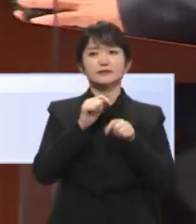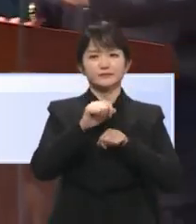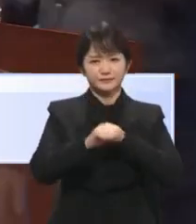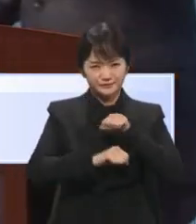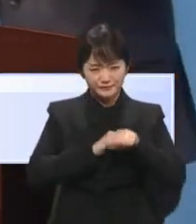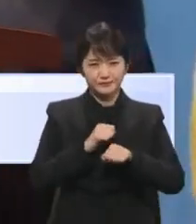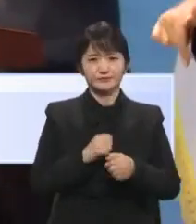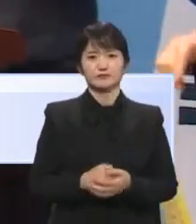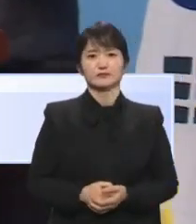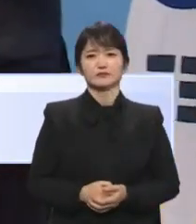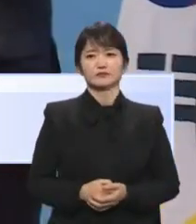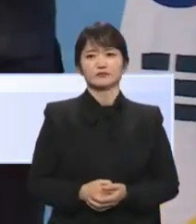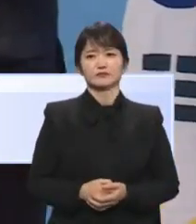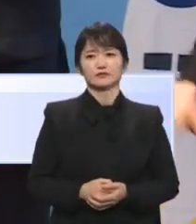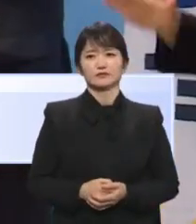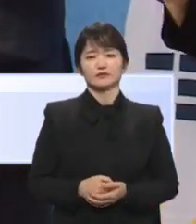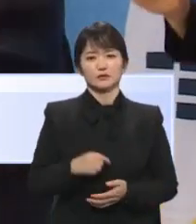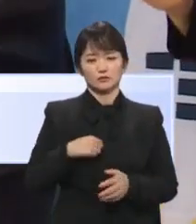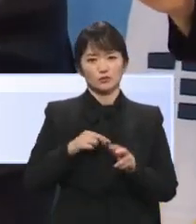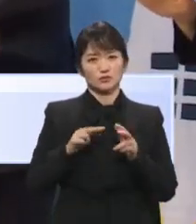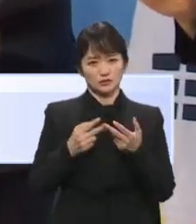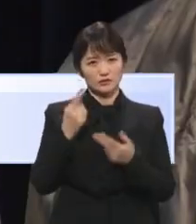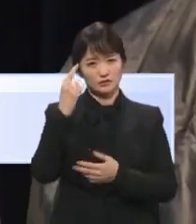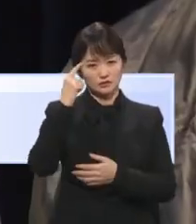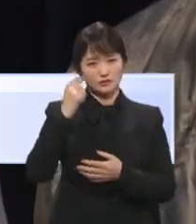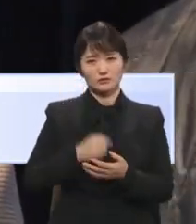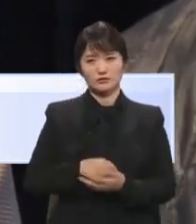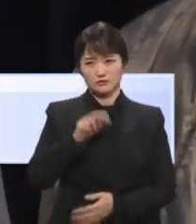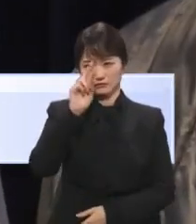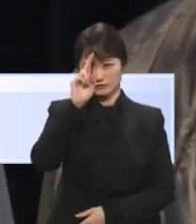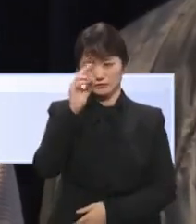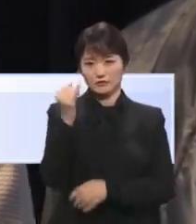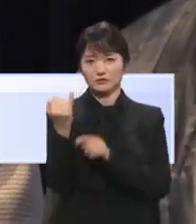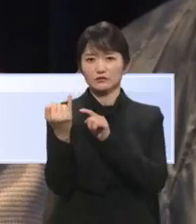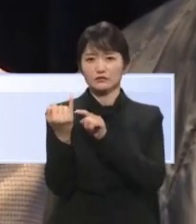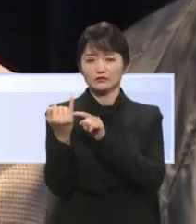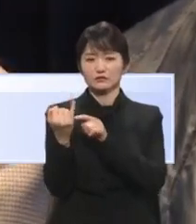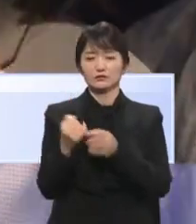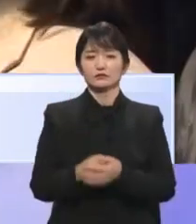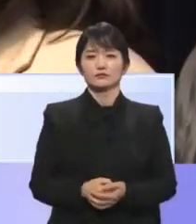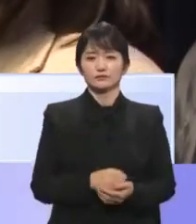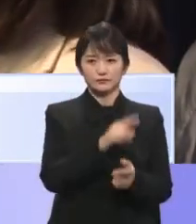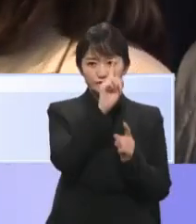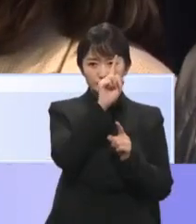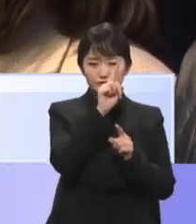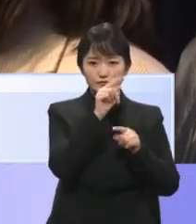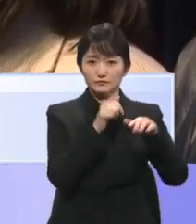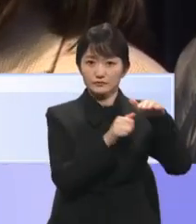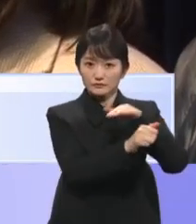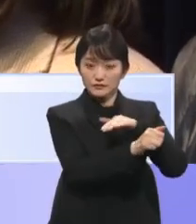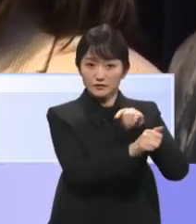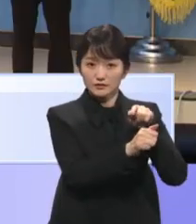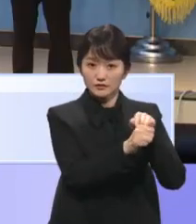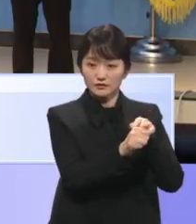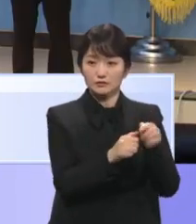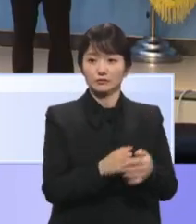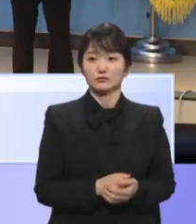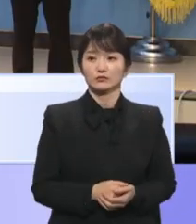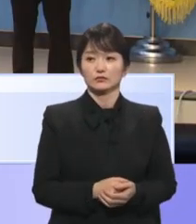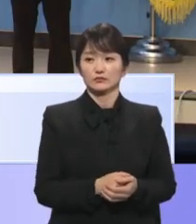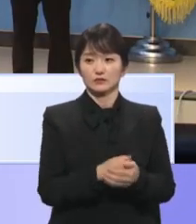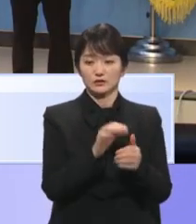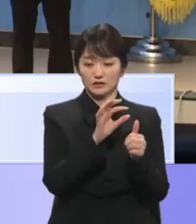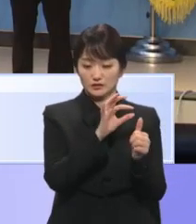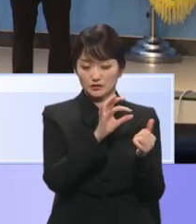것도 본인의 의지일 텐데요 뭐 박지현 전 비대위원장 같은 경우에는 이재명 대표가 대선 과정에서 영입한 인사 아니겠습니까